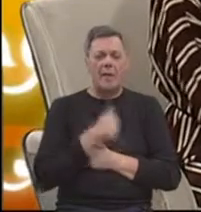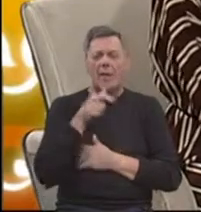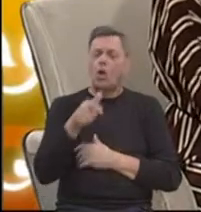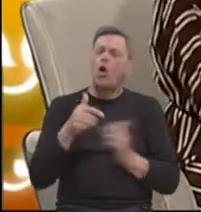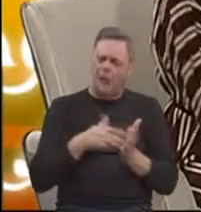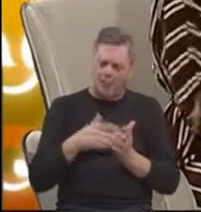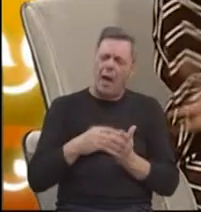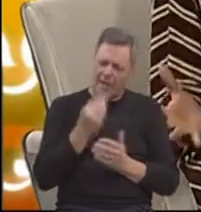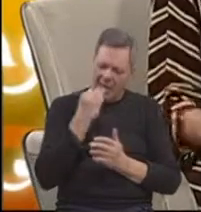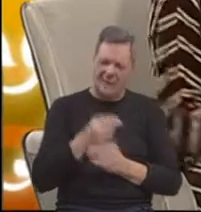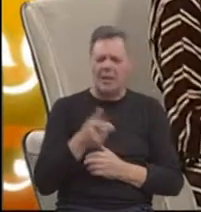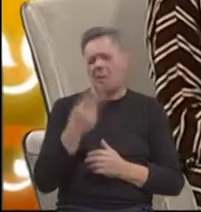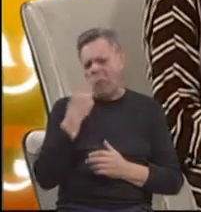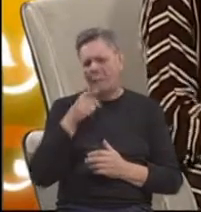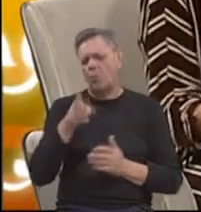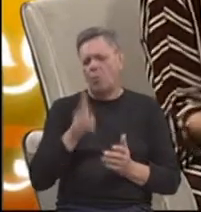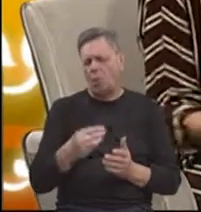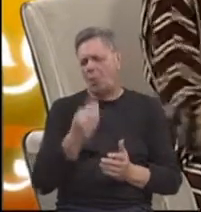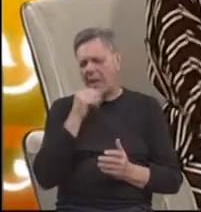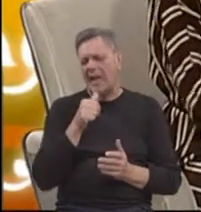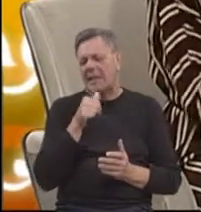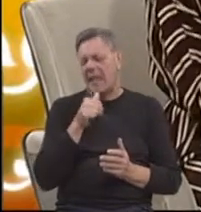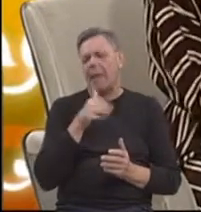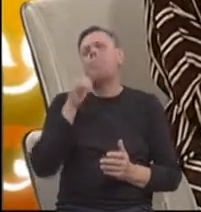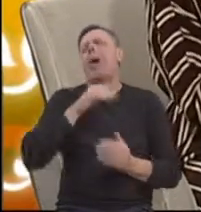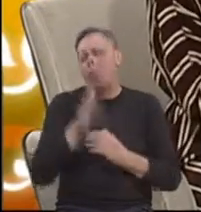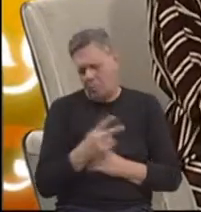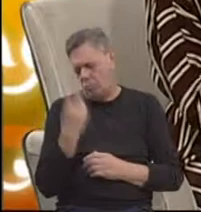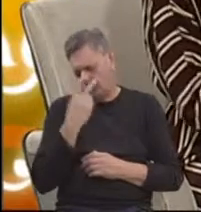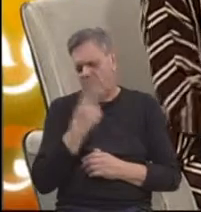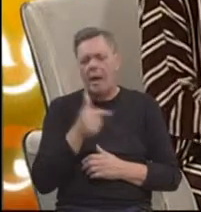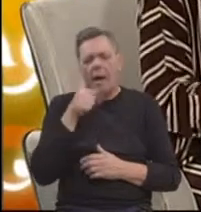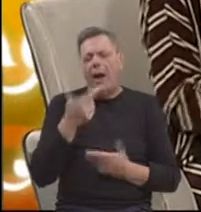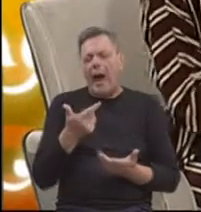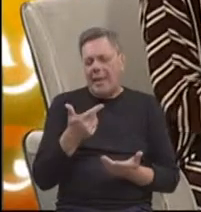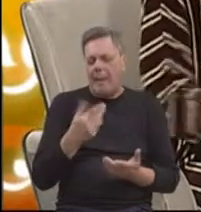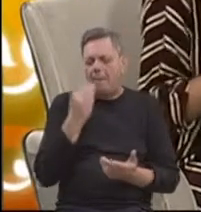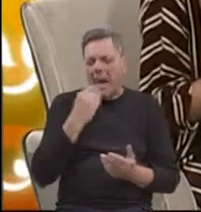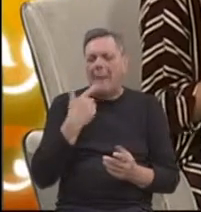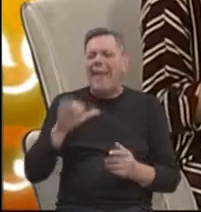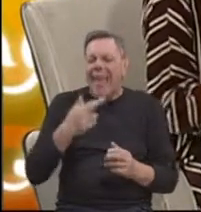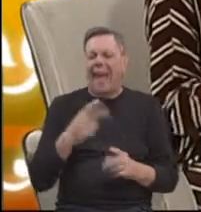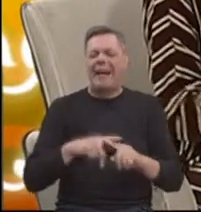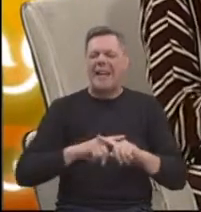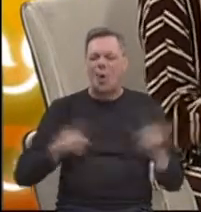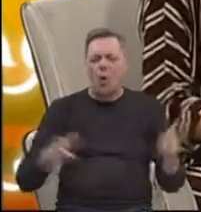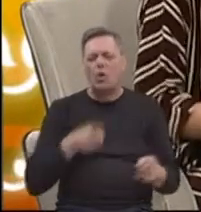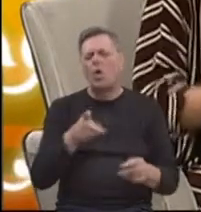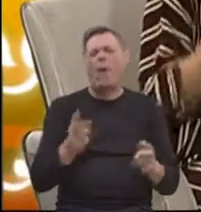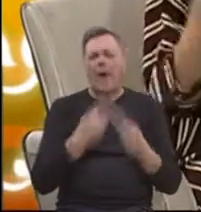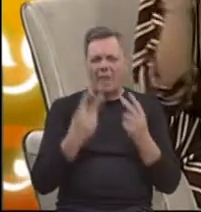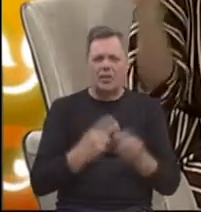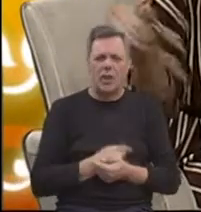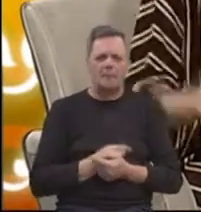treba konzumirati, naravno tu i tamo možemo konzumirati brancin. Cijela poanta prehrane je raznolikost, to je ono što je najvažnije.